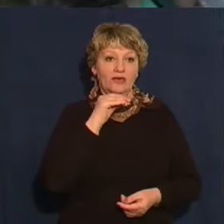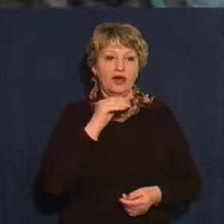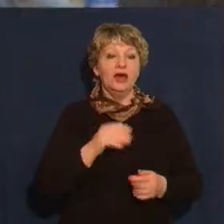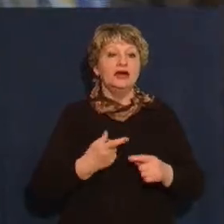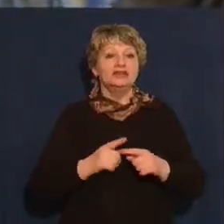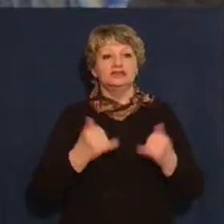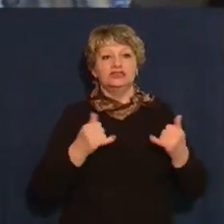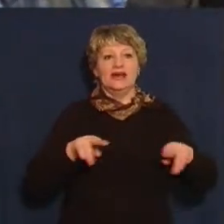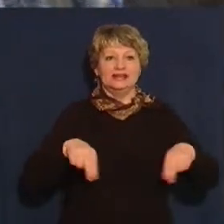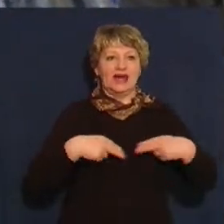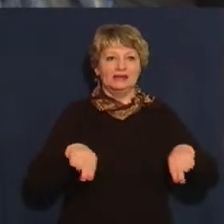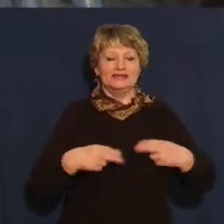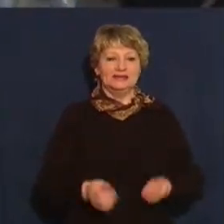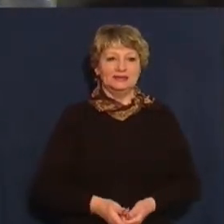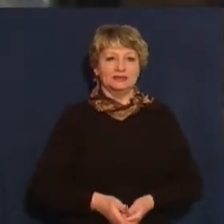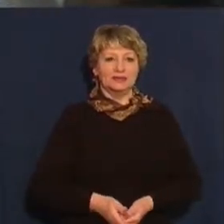танці.